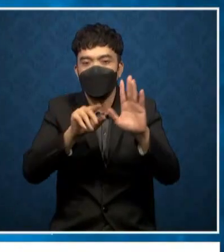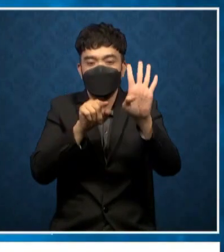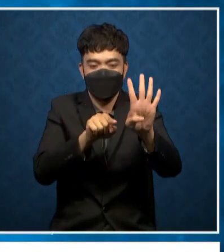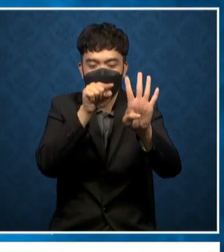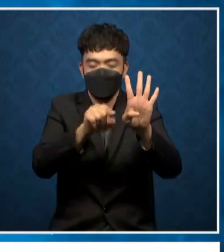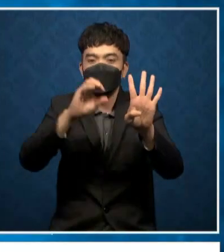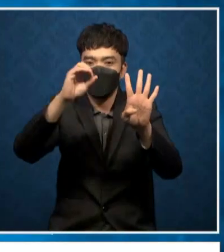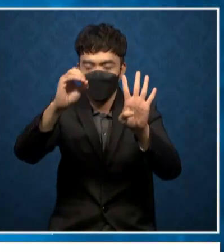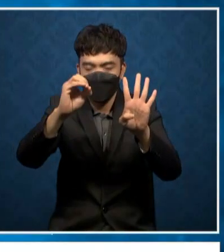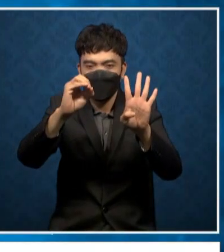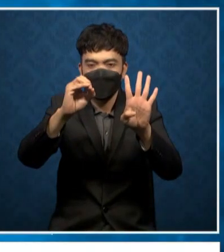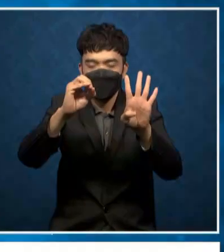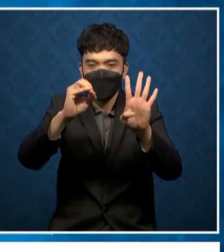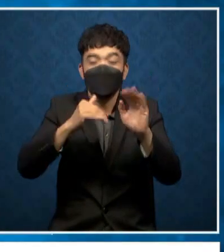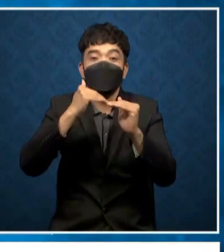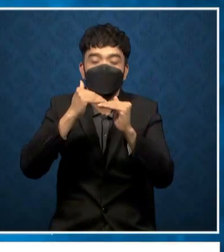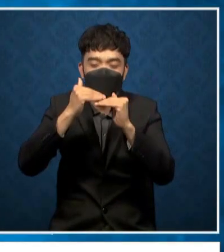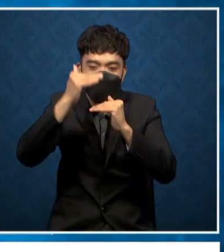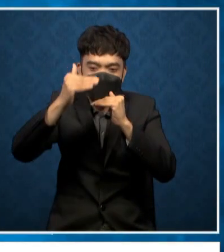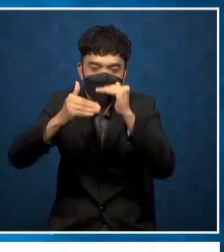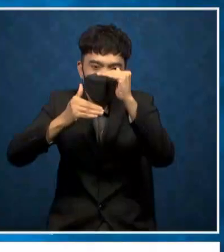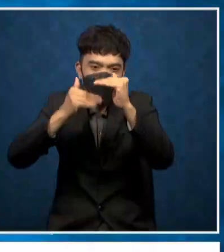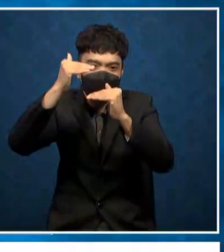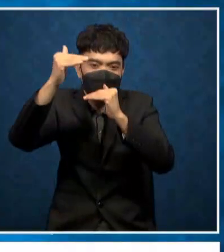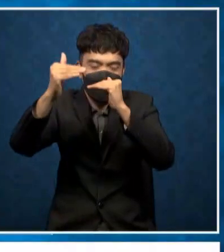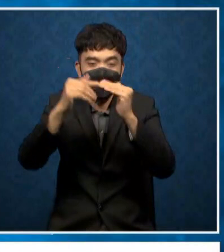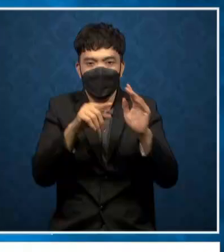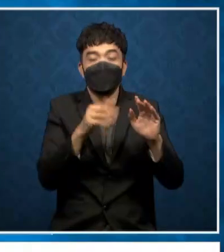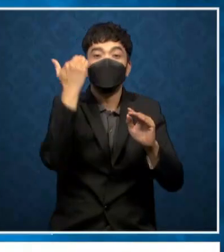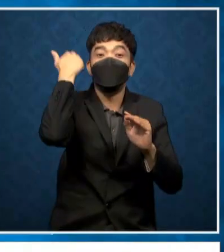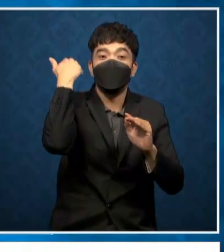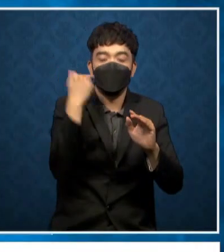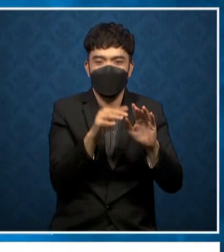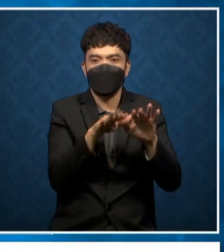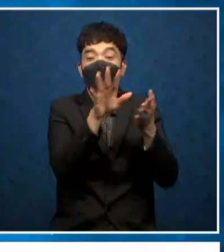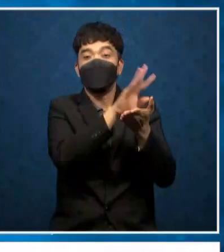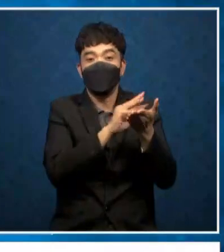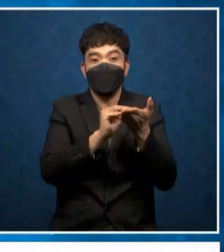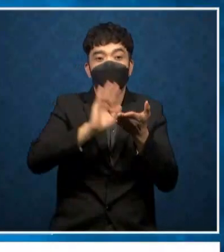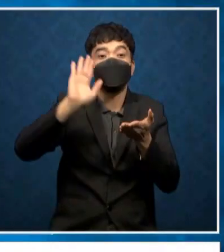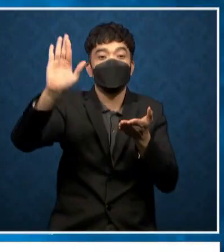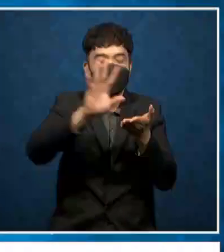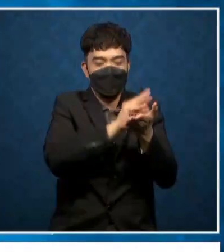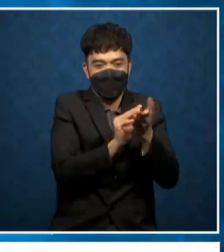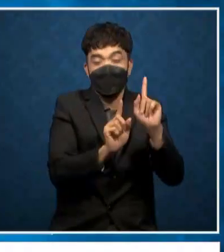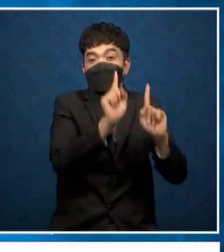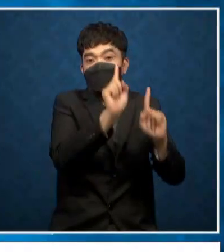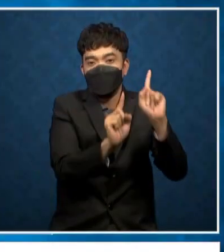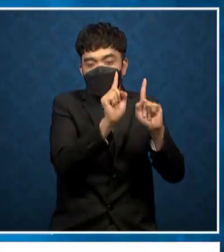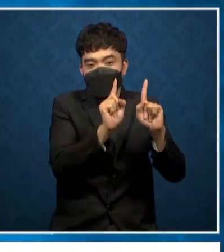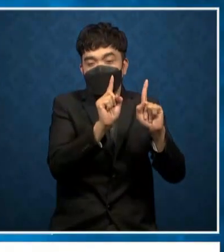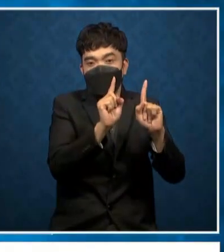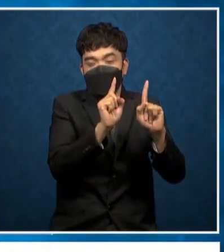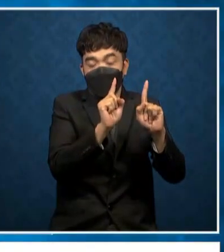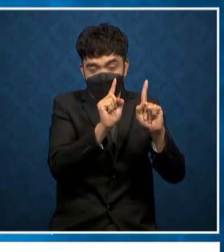0 ที่อยู่ในดับก้าวนขึ้ไปโดยเดิมใช้คาประเมินของหมายวลยวัศินา มะวัติ ซึงเป็สากลนะครั